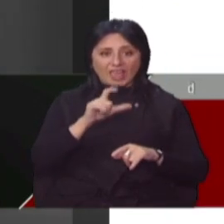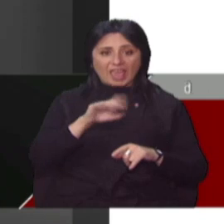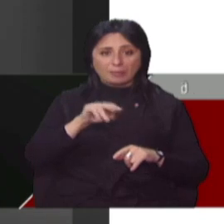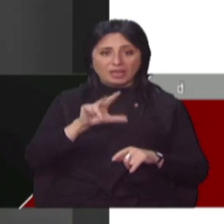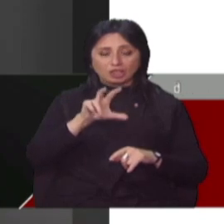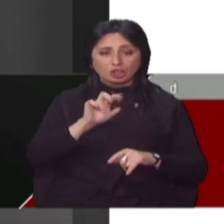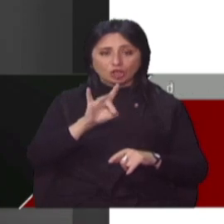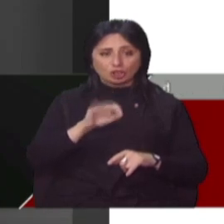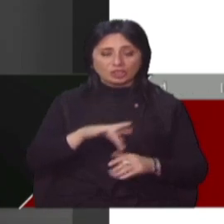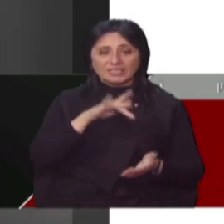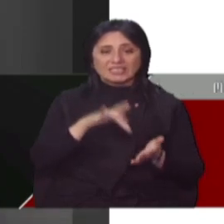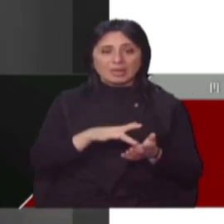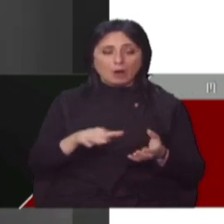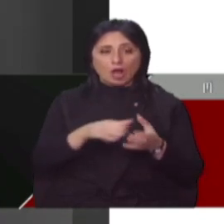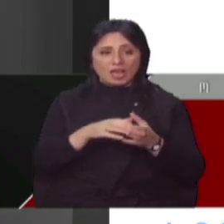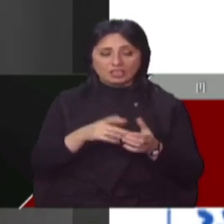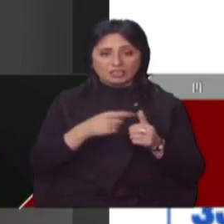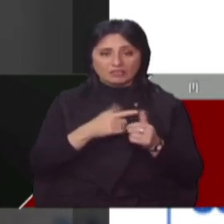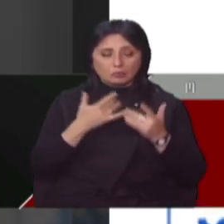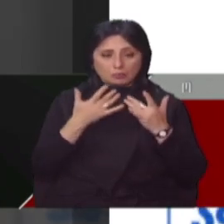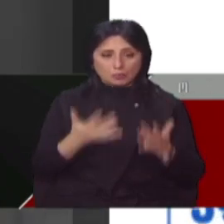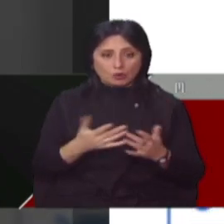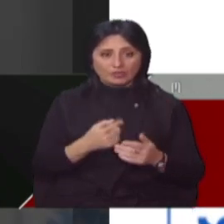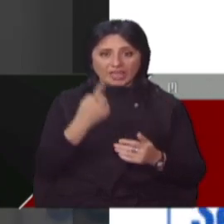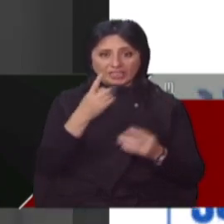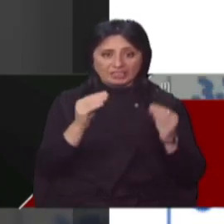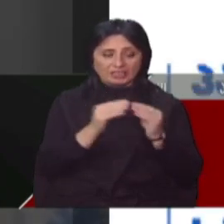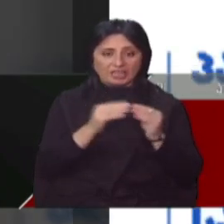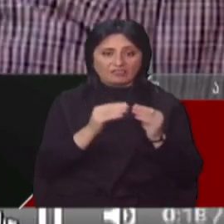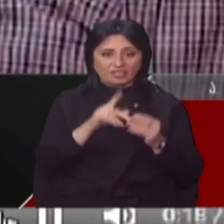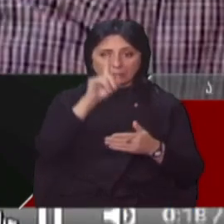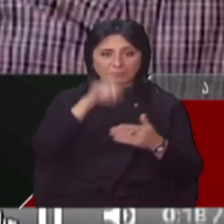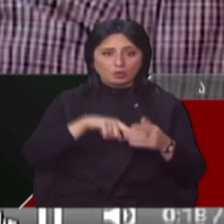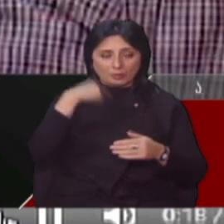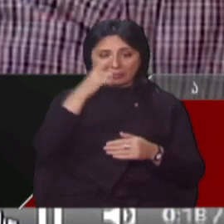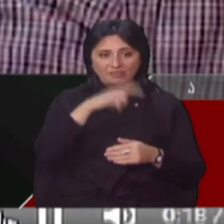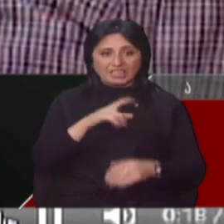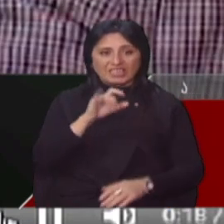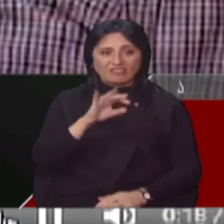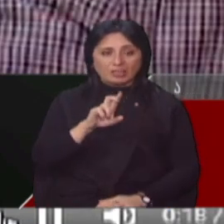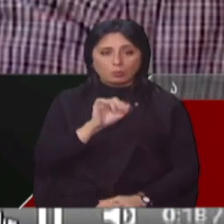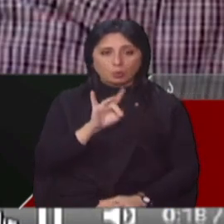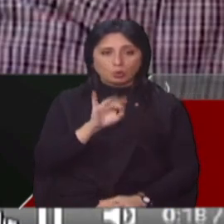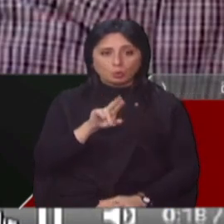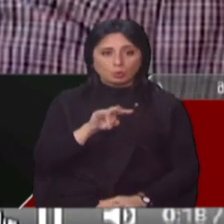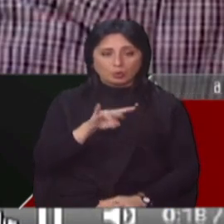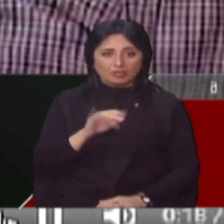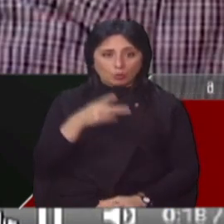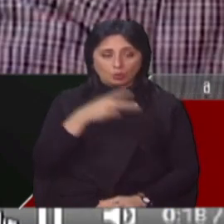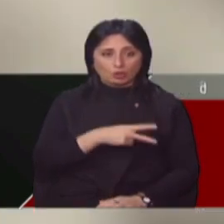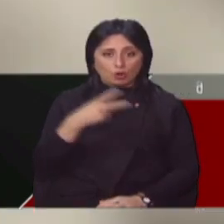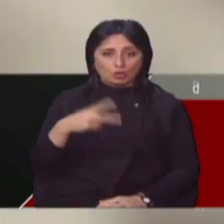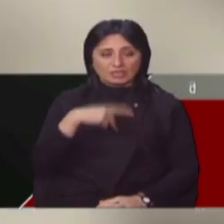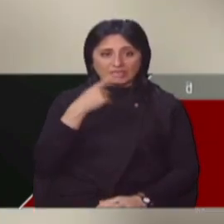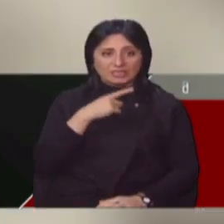APM ჯორჯიას და სამოქალაქო ერთობის სახელით მოითხოვა ერთი და იმავე მინდობილმა პირმა, ივანე ბურდულმა, რომელიც